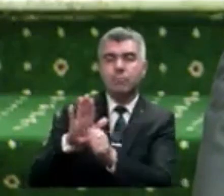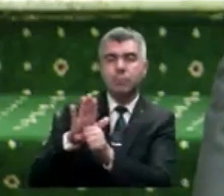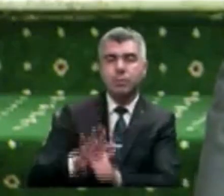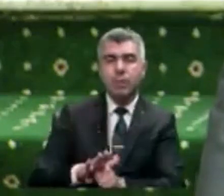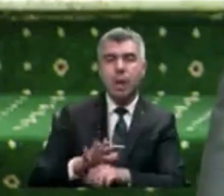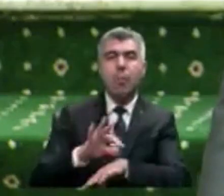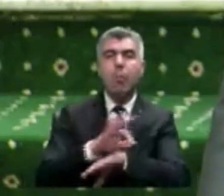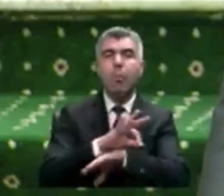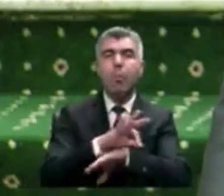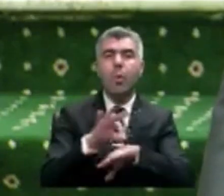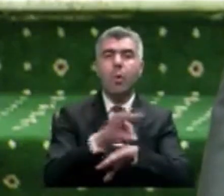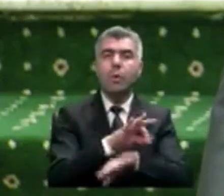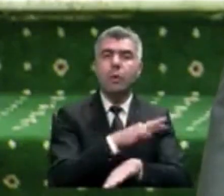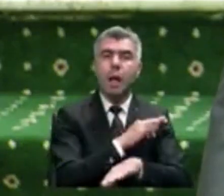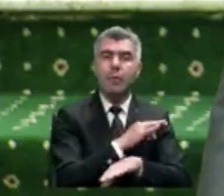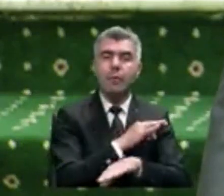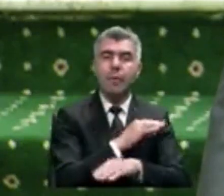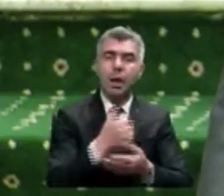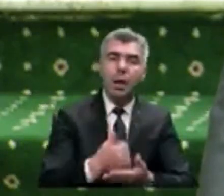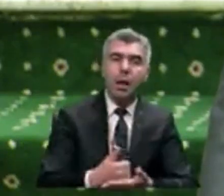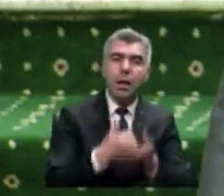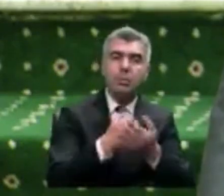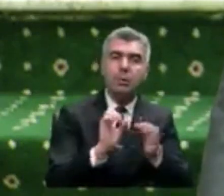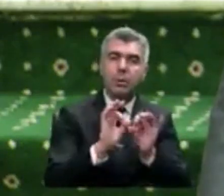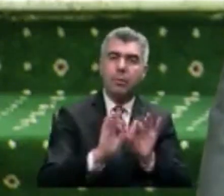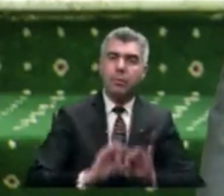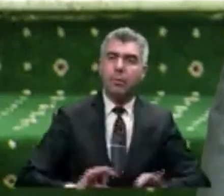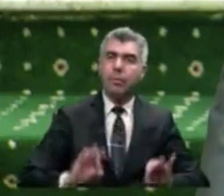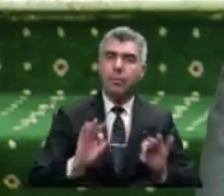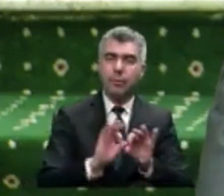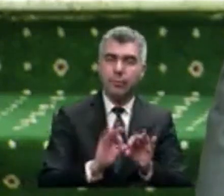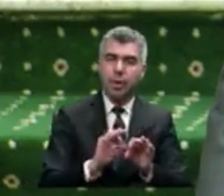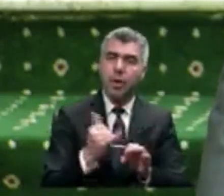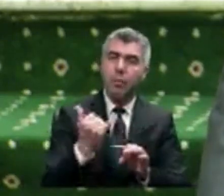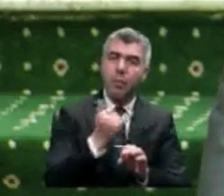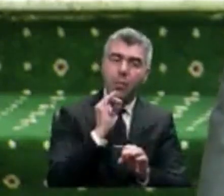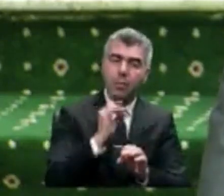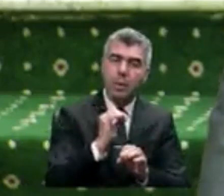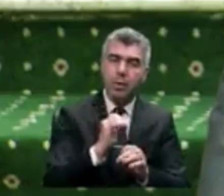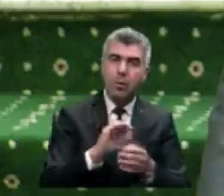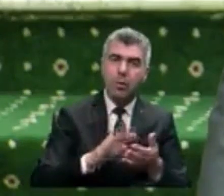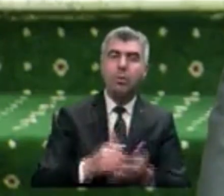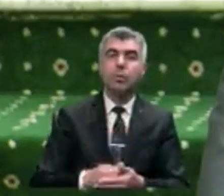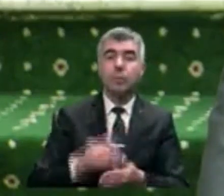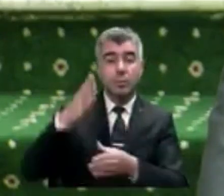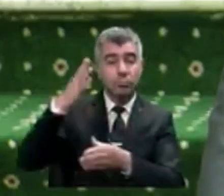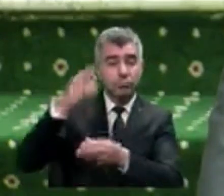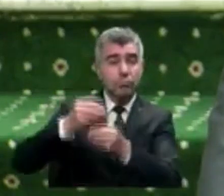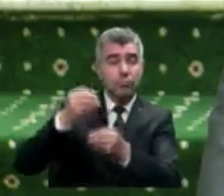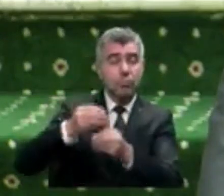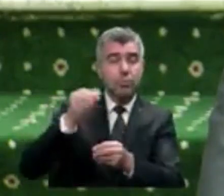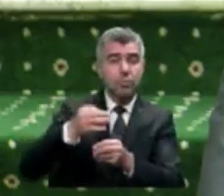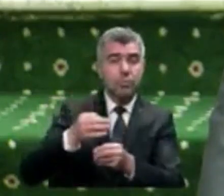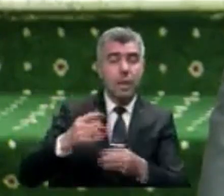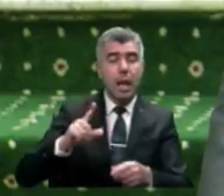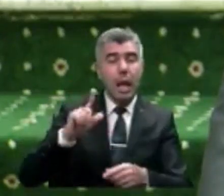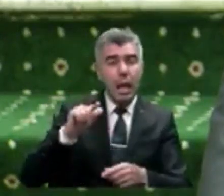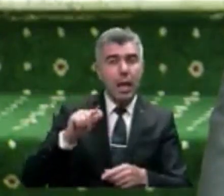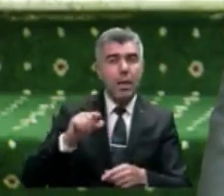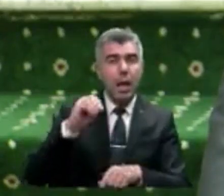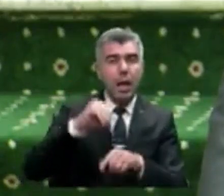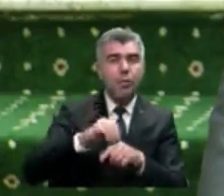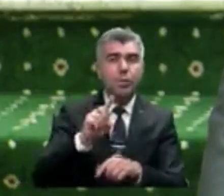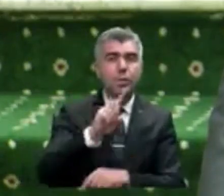منها بشكل قطعي على اعتبار ان المعيار الذي يجب ان يحكم هو معيار الاستحقاق العلمي وهناك تساؤل حول